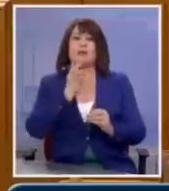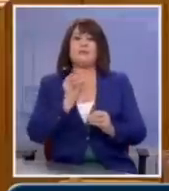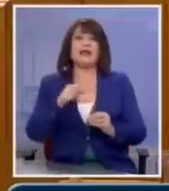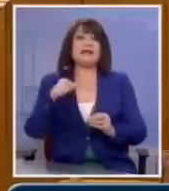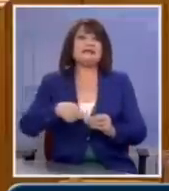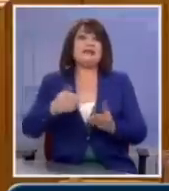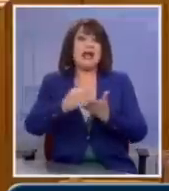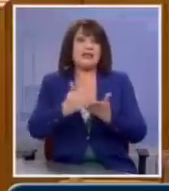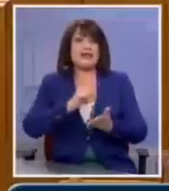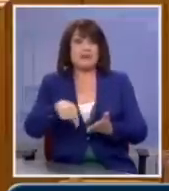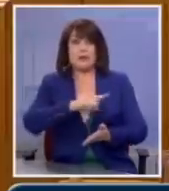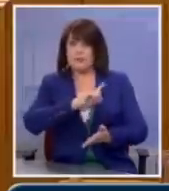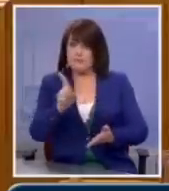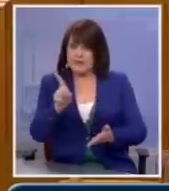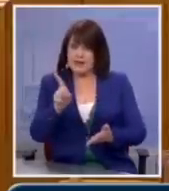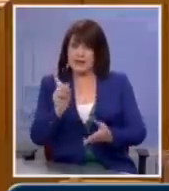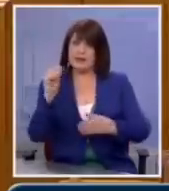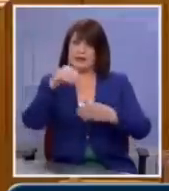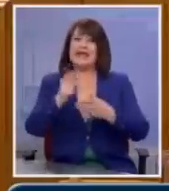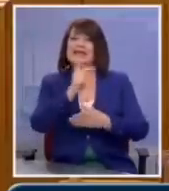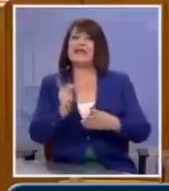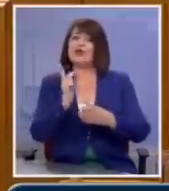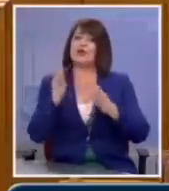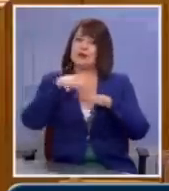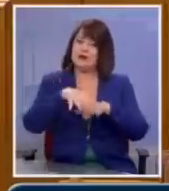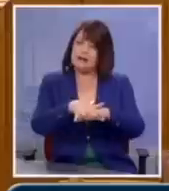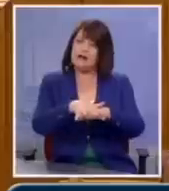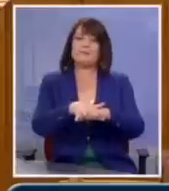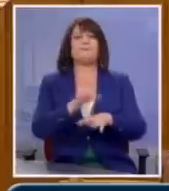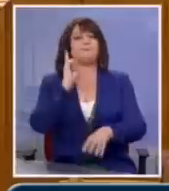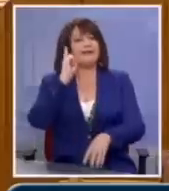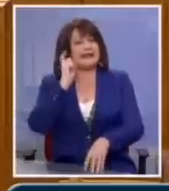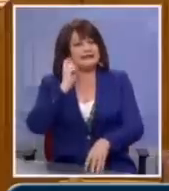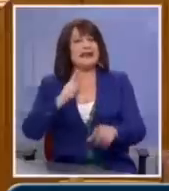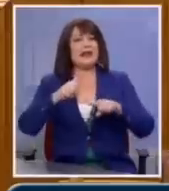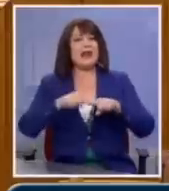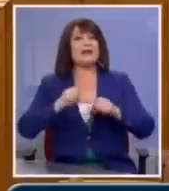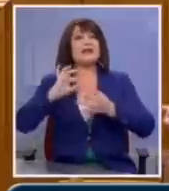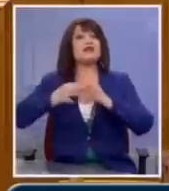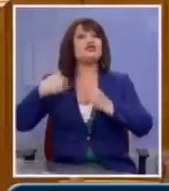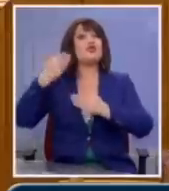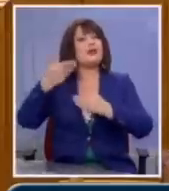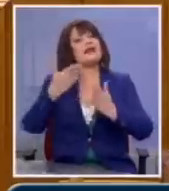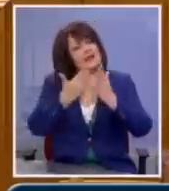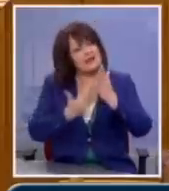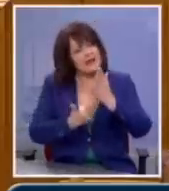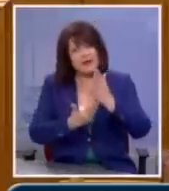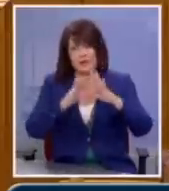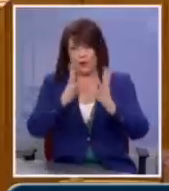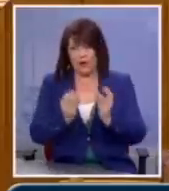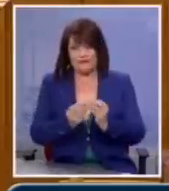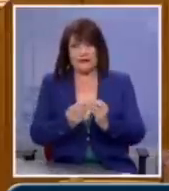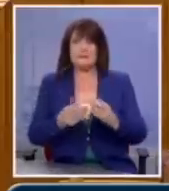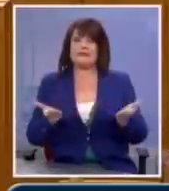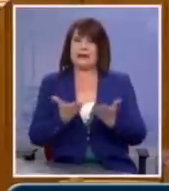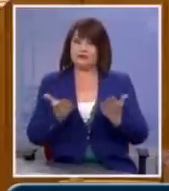διαπράξει αδικήματα, να έχει ενταχθεί στην κοινωνία, να γνωρίζει την ελληνική ιστορία κλπ. Εν πάση περιπτώσει